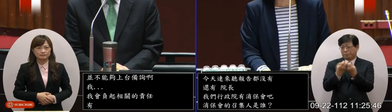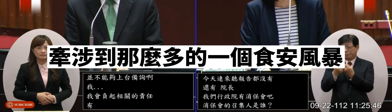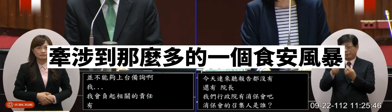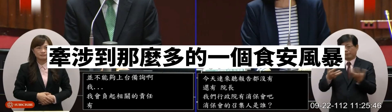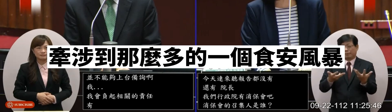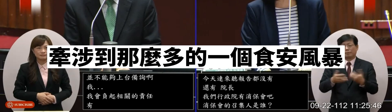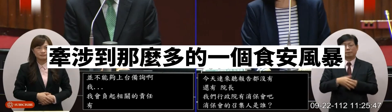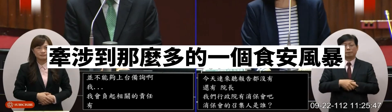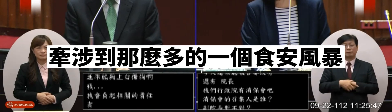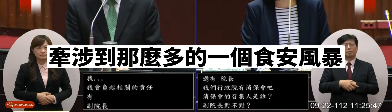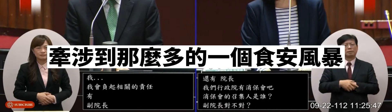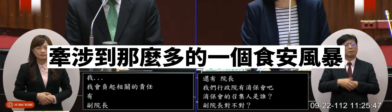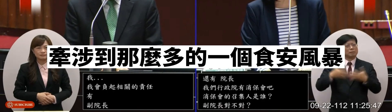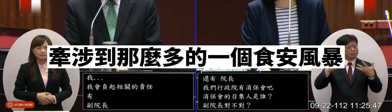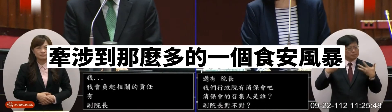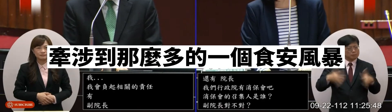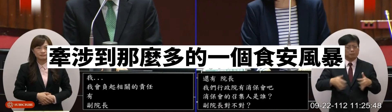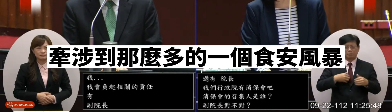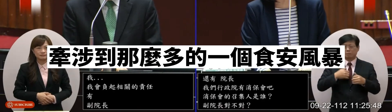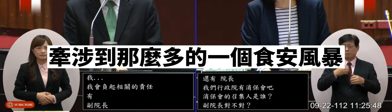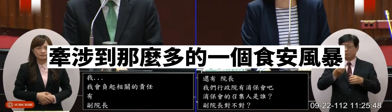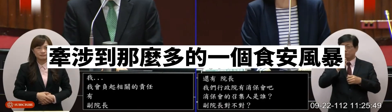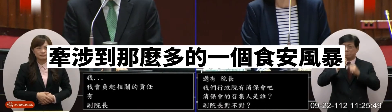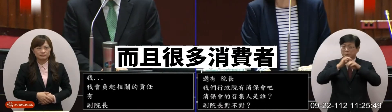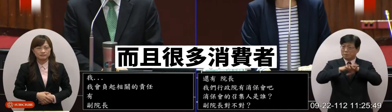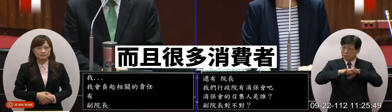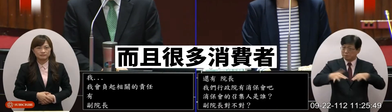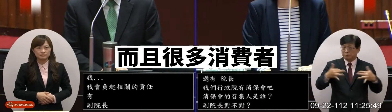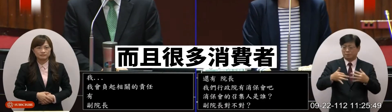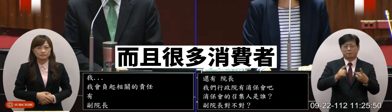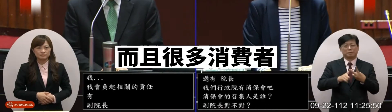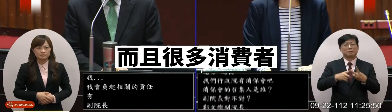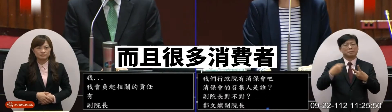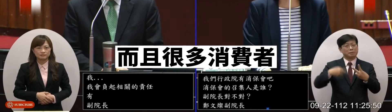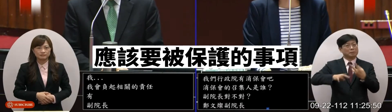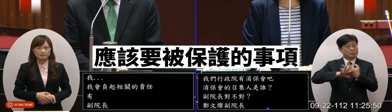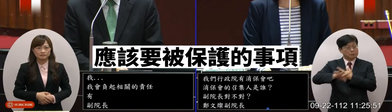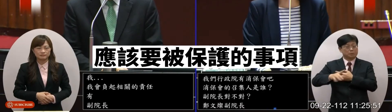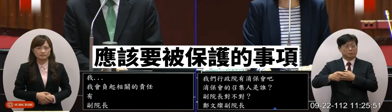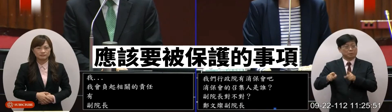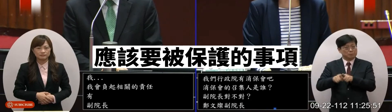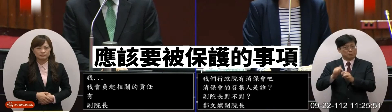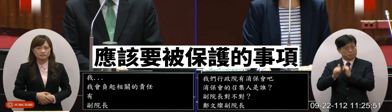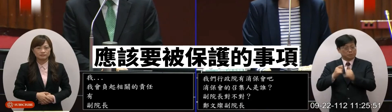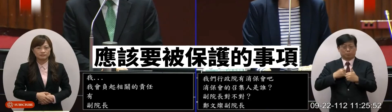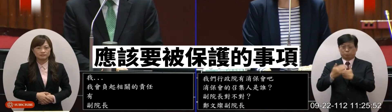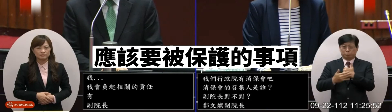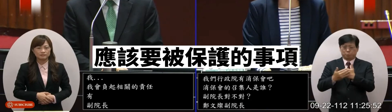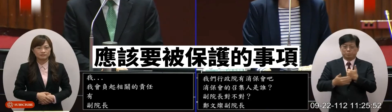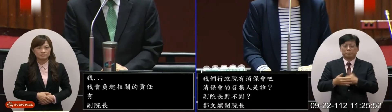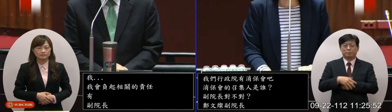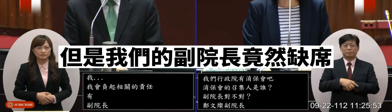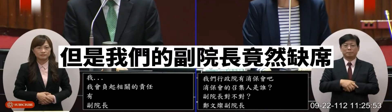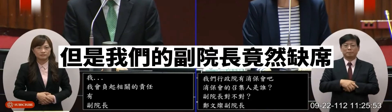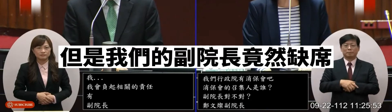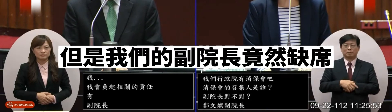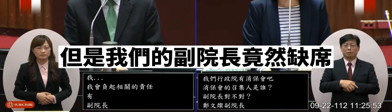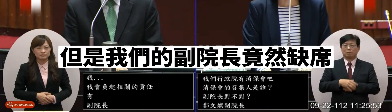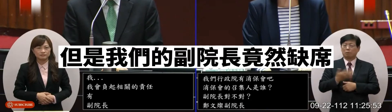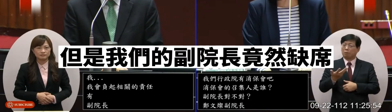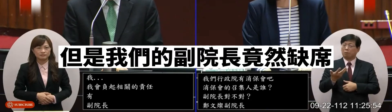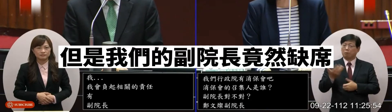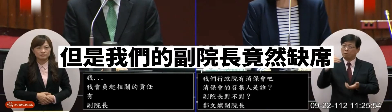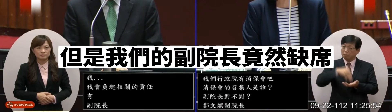面，牵涉到那么多的一个食安风暴，而且很多消费者应该要被保护的事项，但是